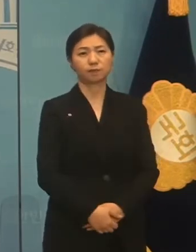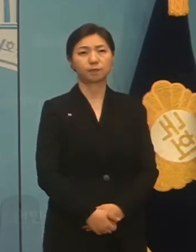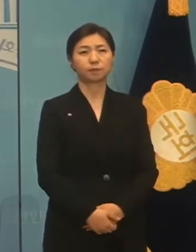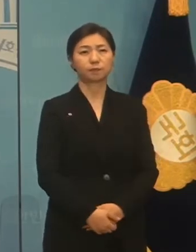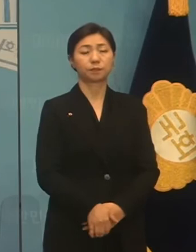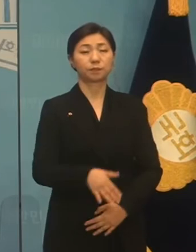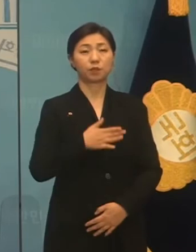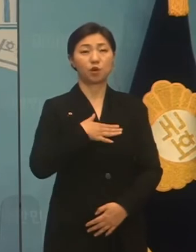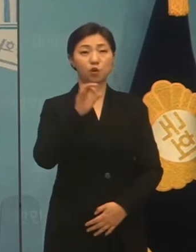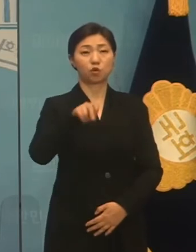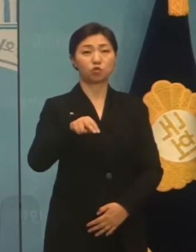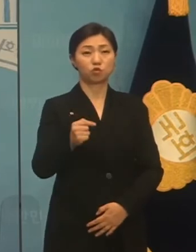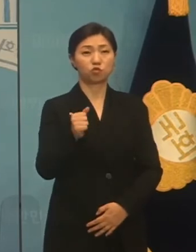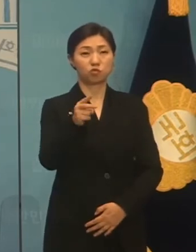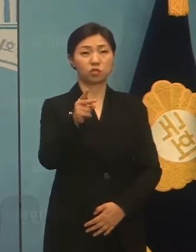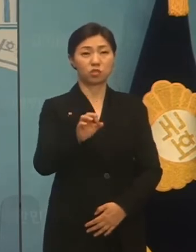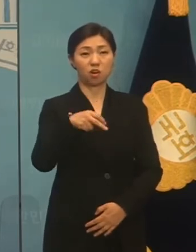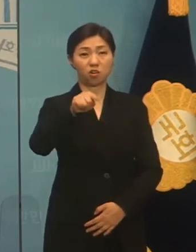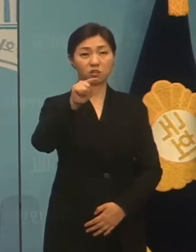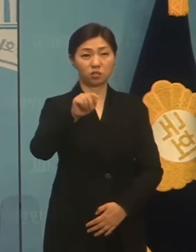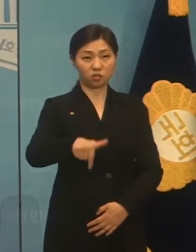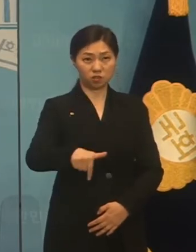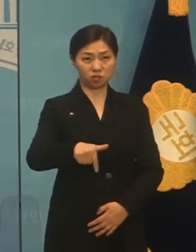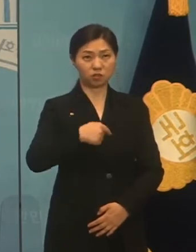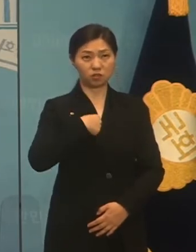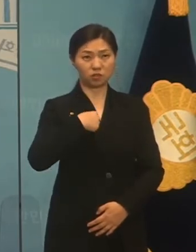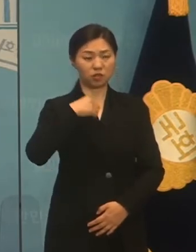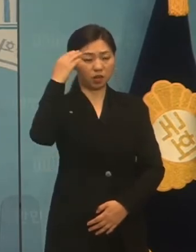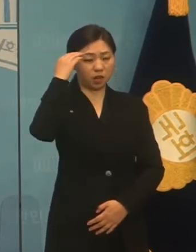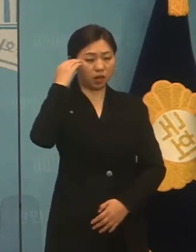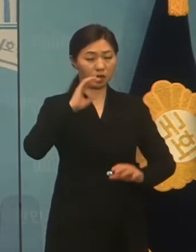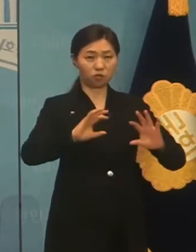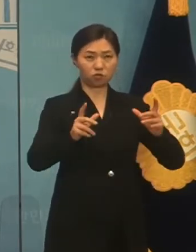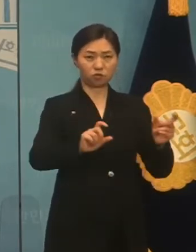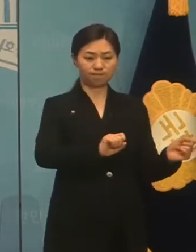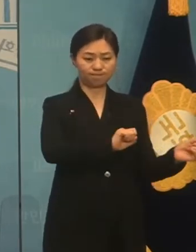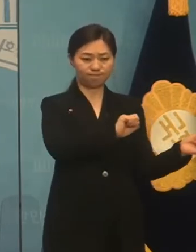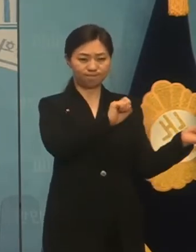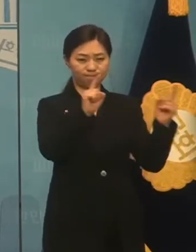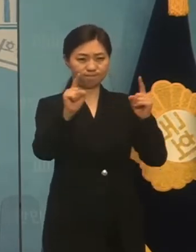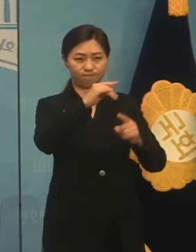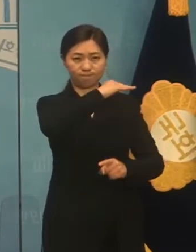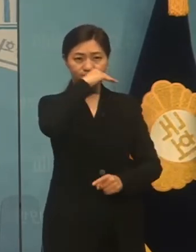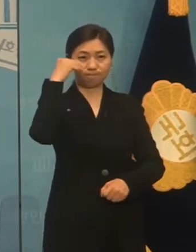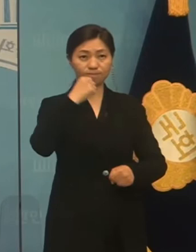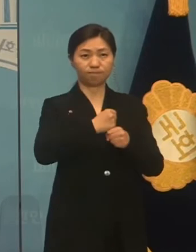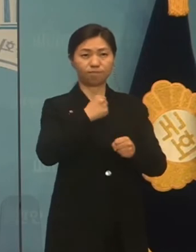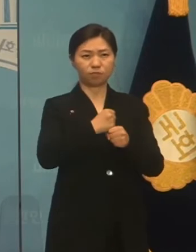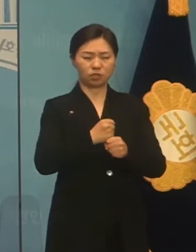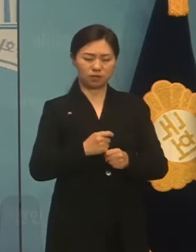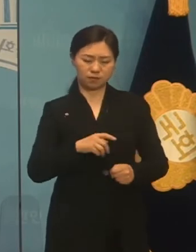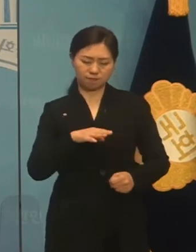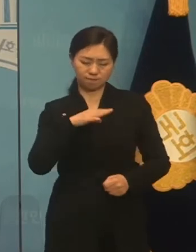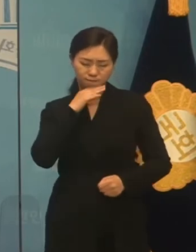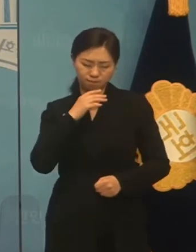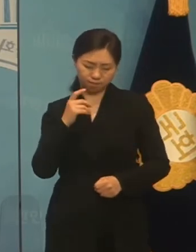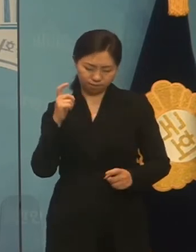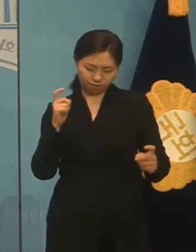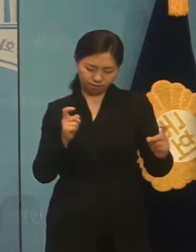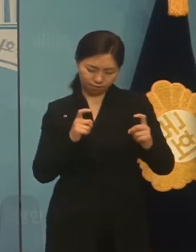저 윤영석은 대한민국을 바로 세우고 치열한 투쟁으로